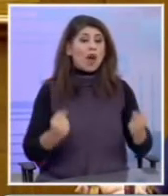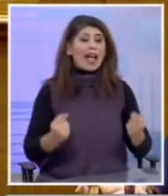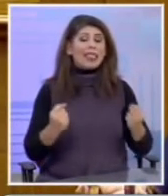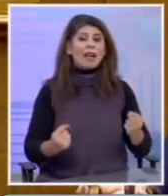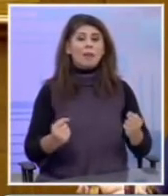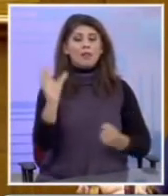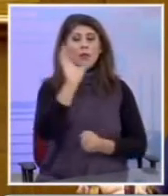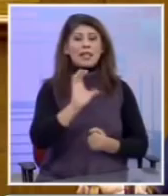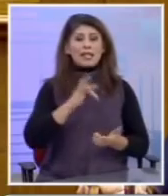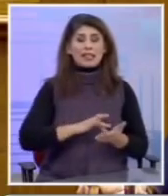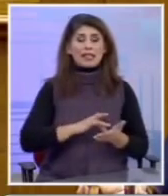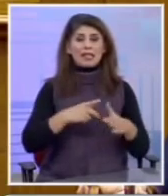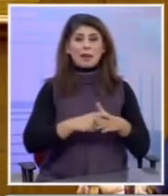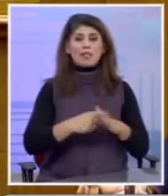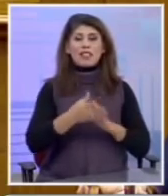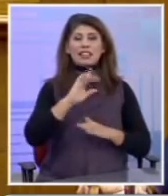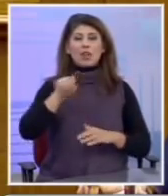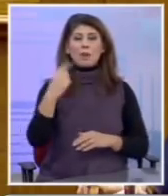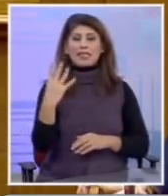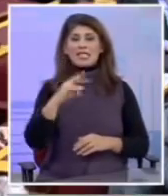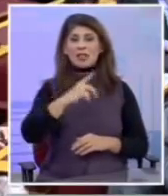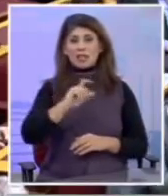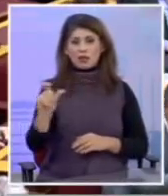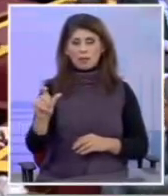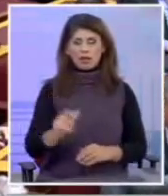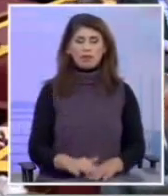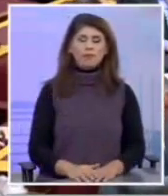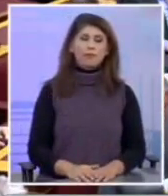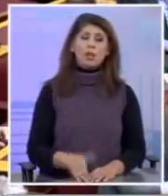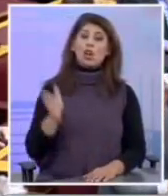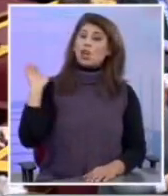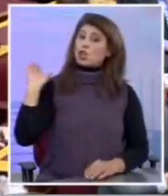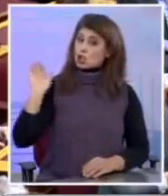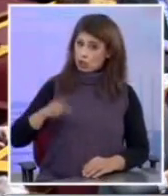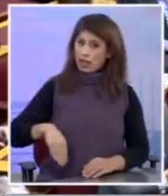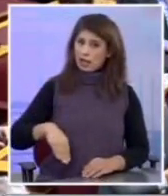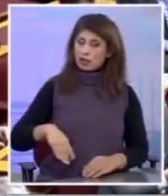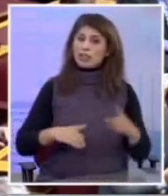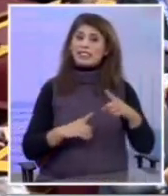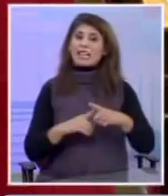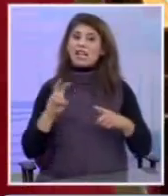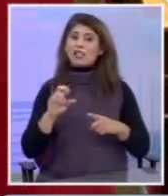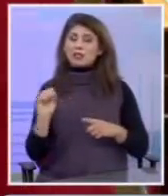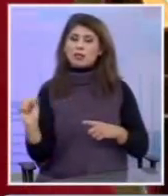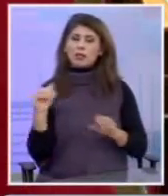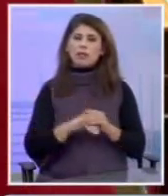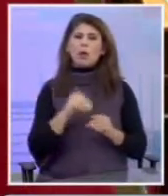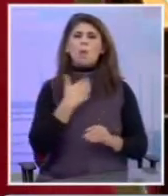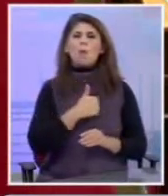Κεντρική Τράπεζα στα 14,4 δις. Τελικά, το ΤΑΦΧΙ ΣΥΓΜΑ συμμετείχε μόνο